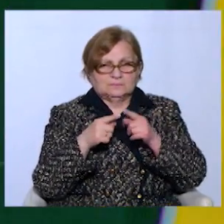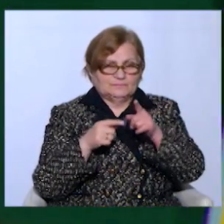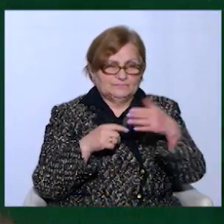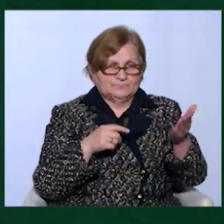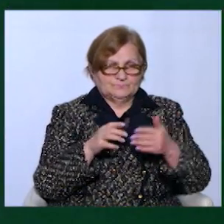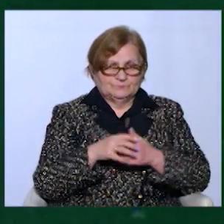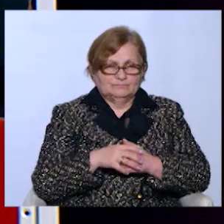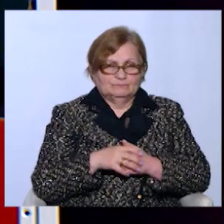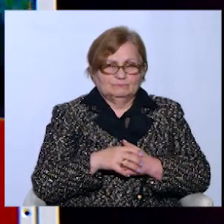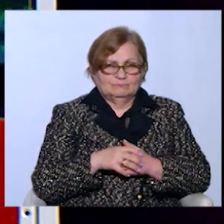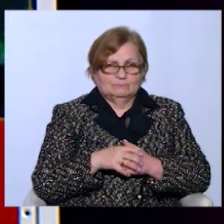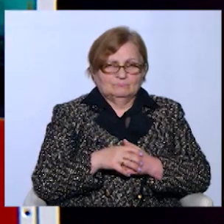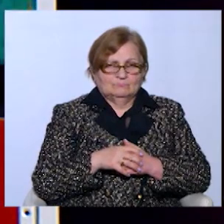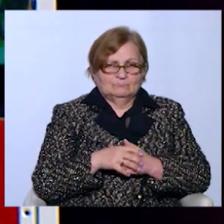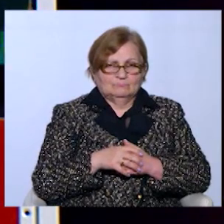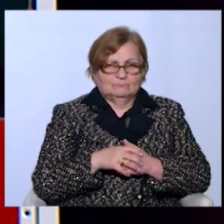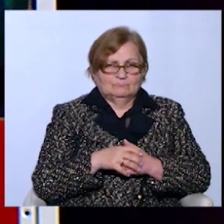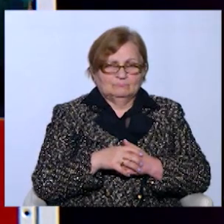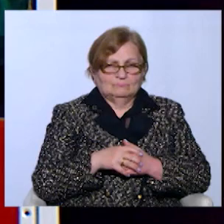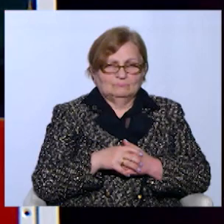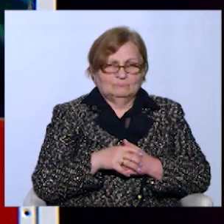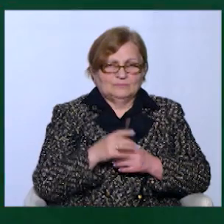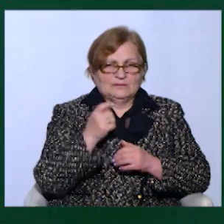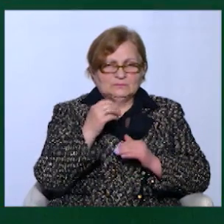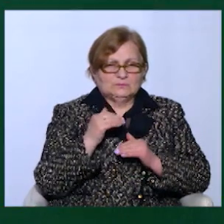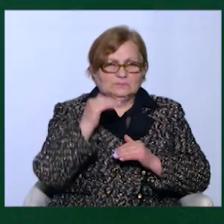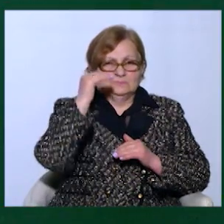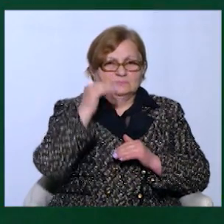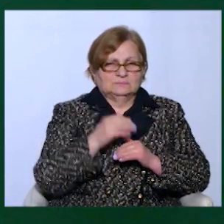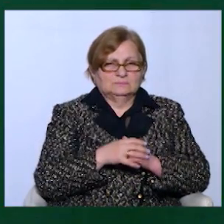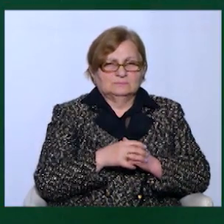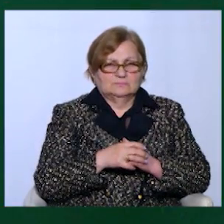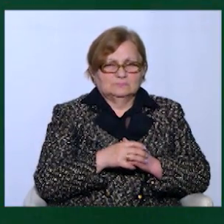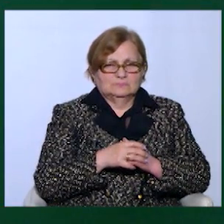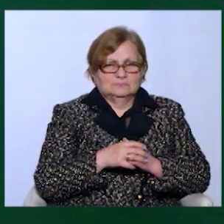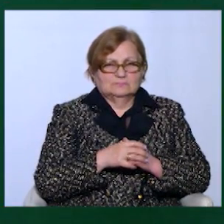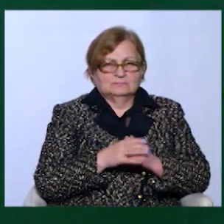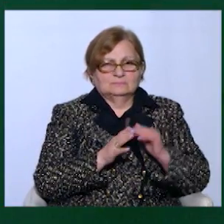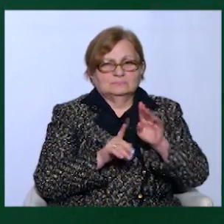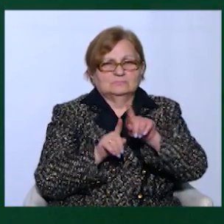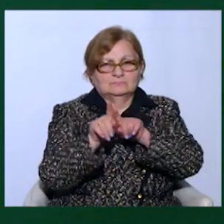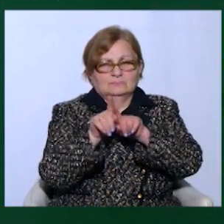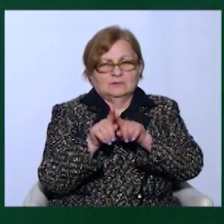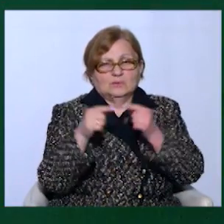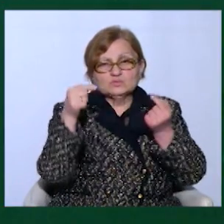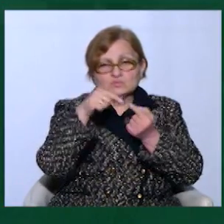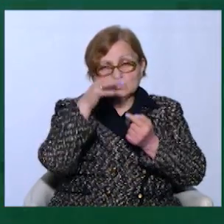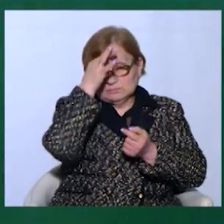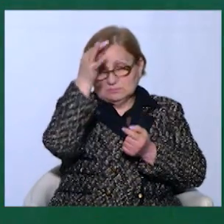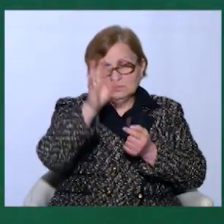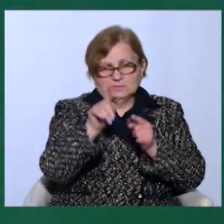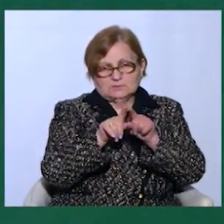და ოდნავ ავწევ. აი ასე. აი წვეროდან ოდნავ